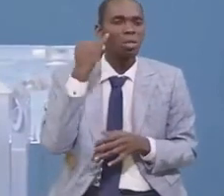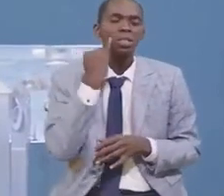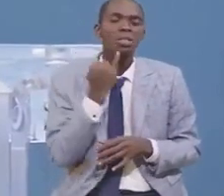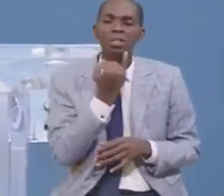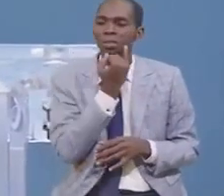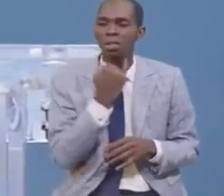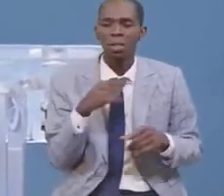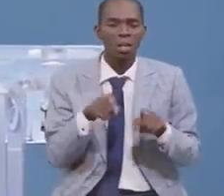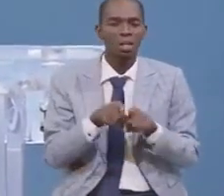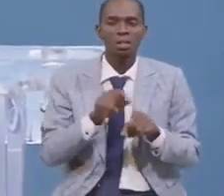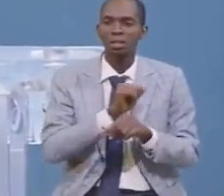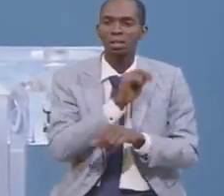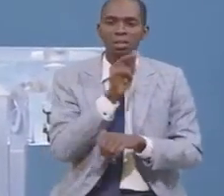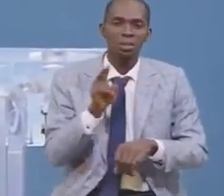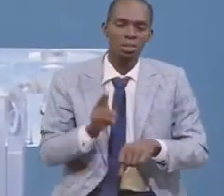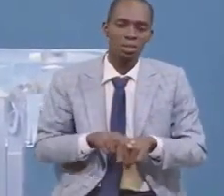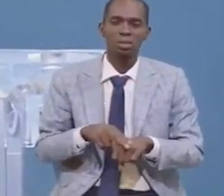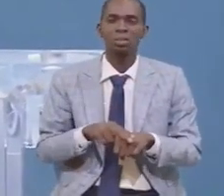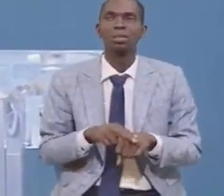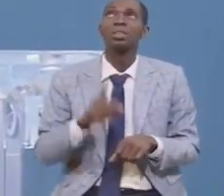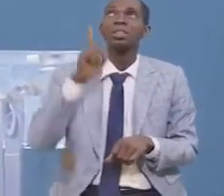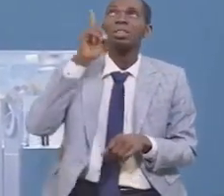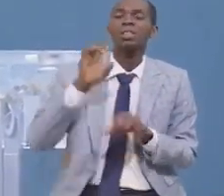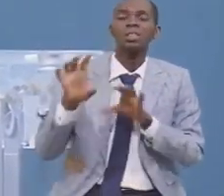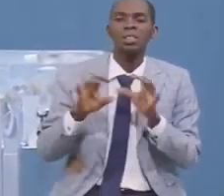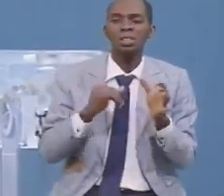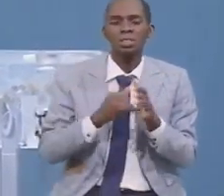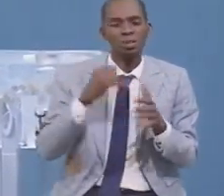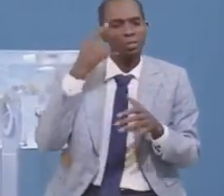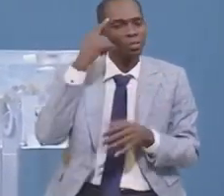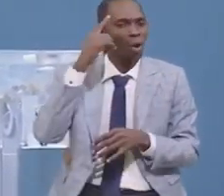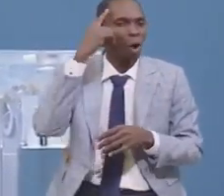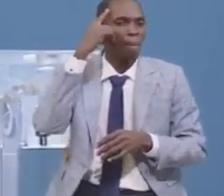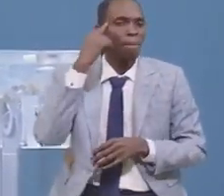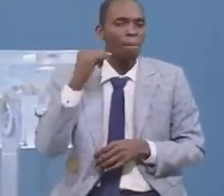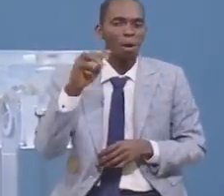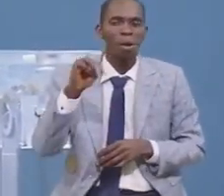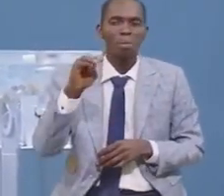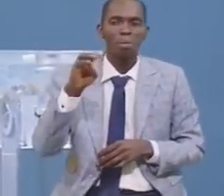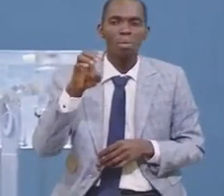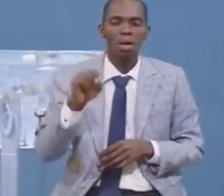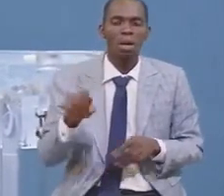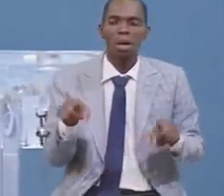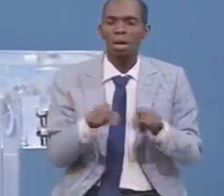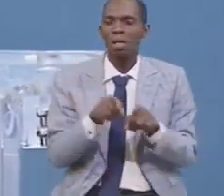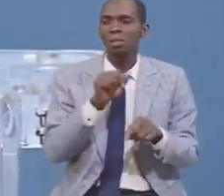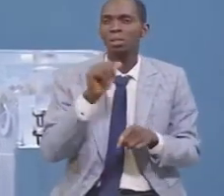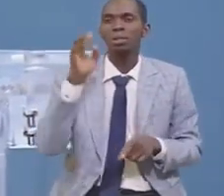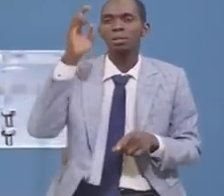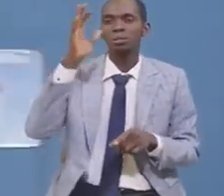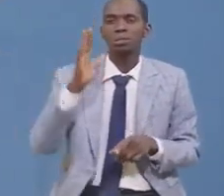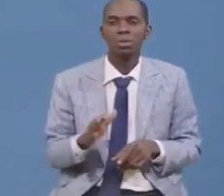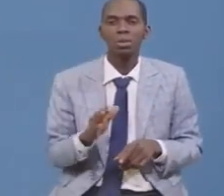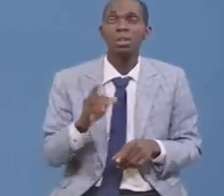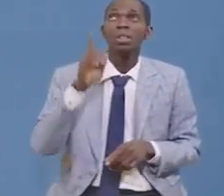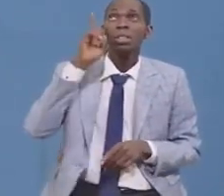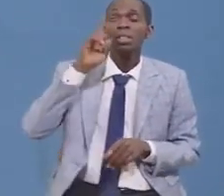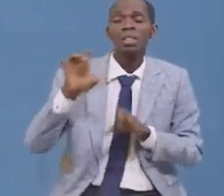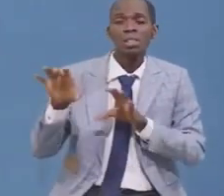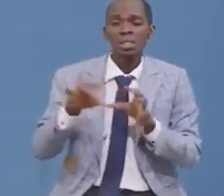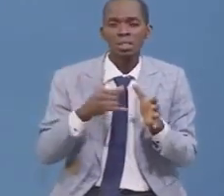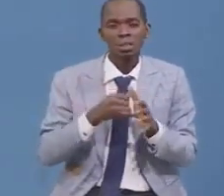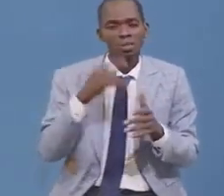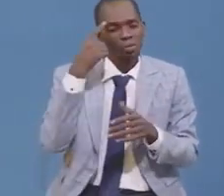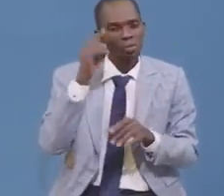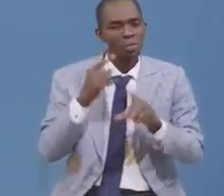ఆయన ఆరంభంలో ఇజ్రాయెల్ ప్రజలకు చేశారు. He did for Moses as a minister. ఆయన సావుకునిగా మోషేకు జరిగించాడు. He did for David